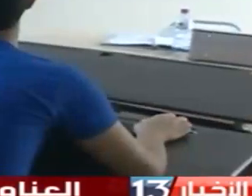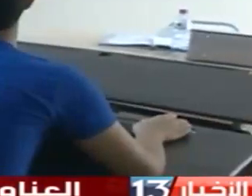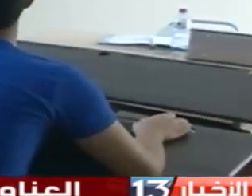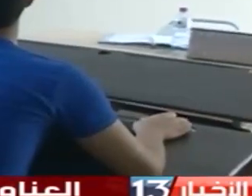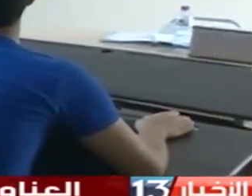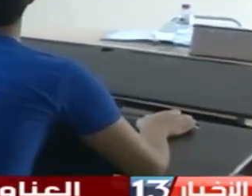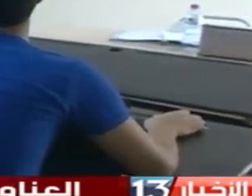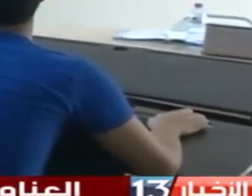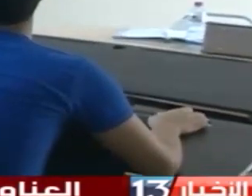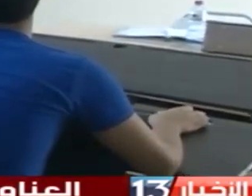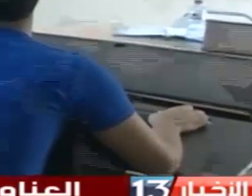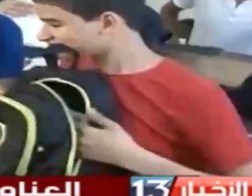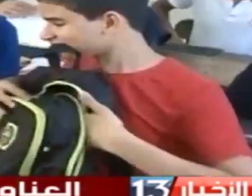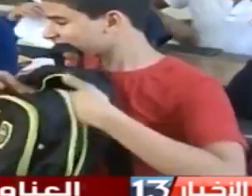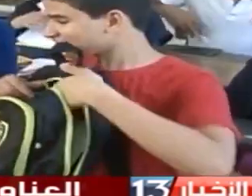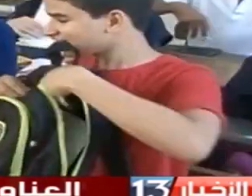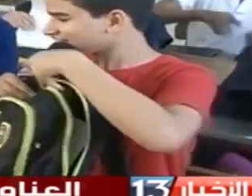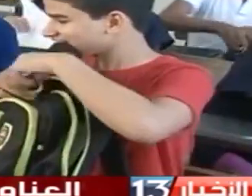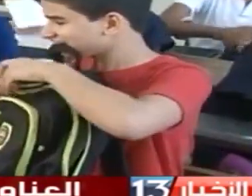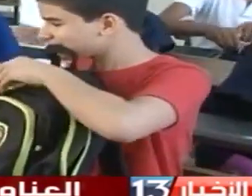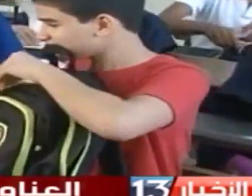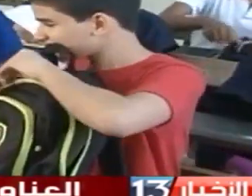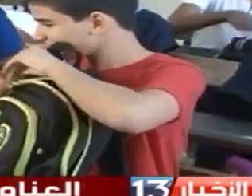المعاهد العمومية بصفاقس.